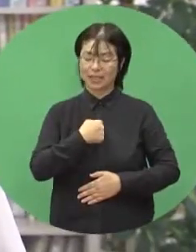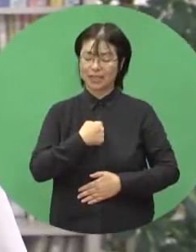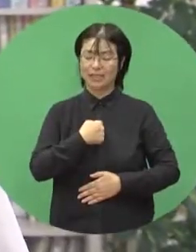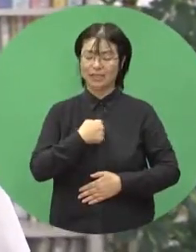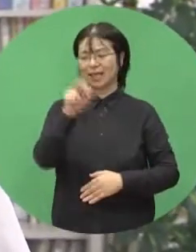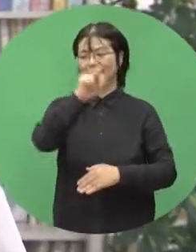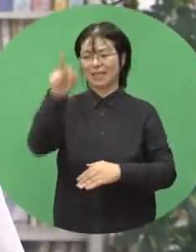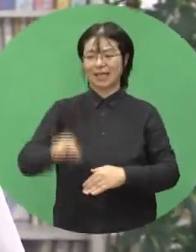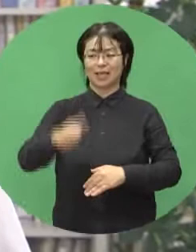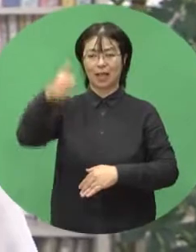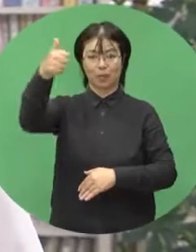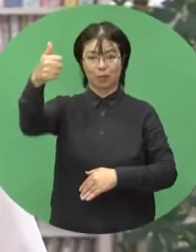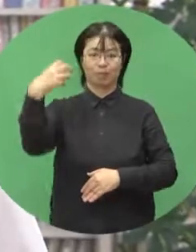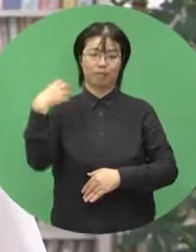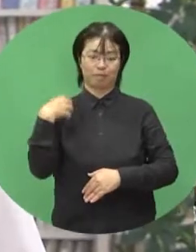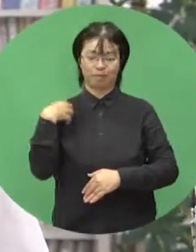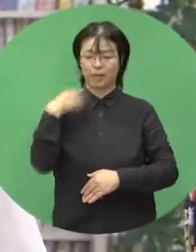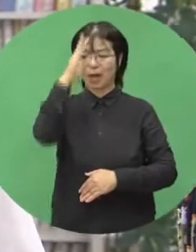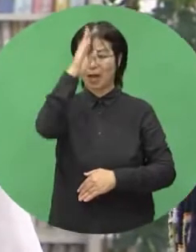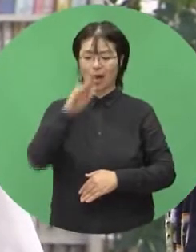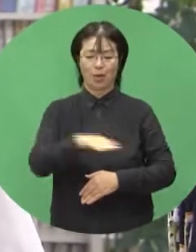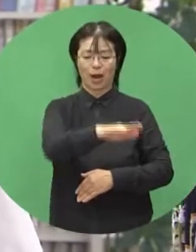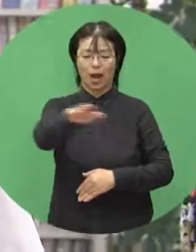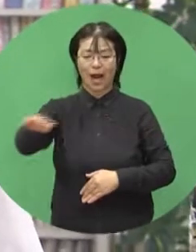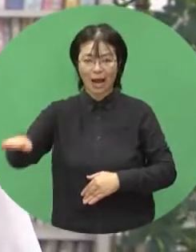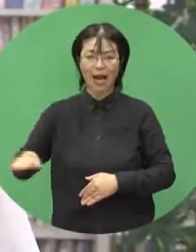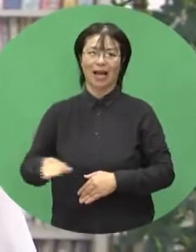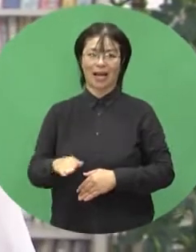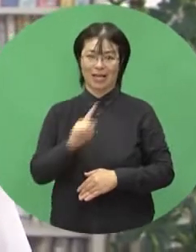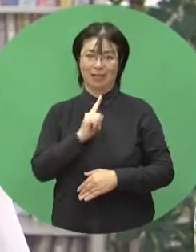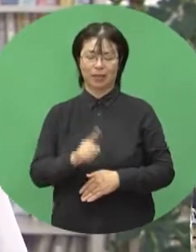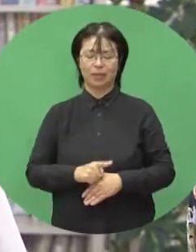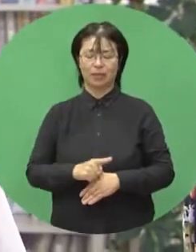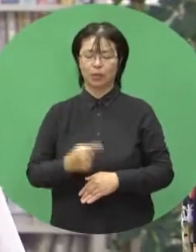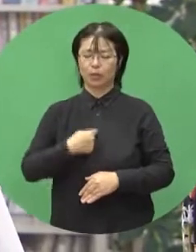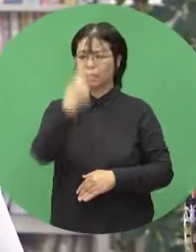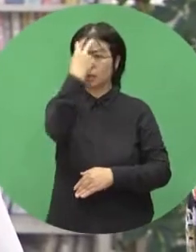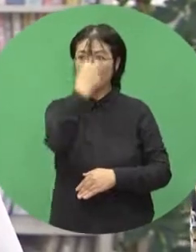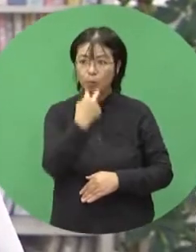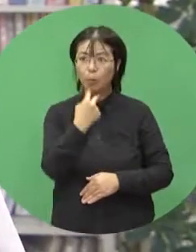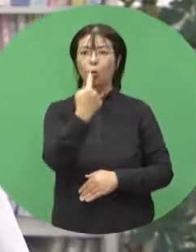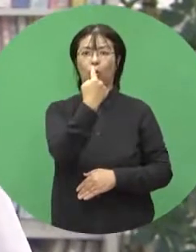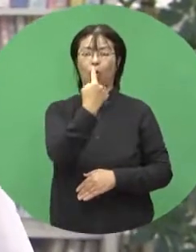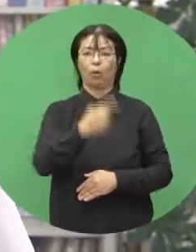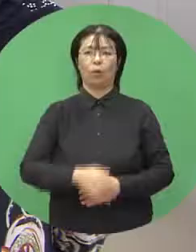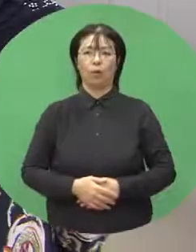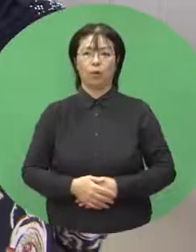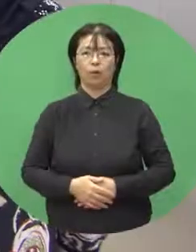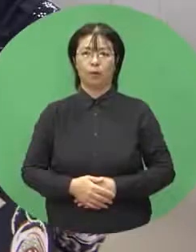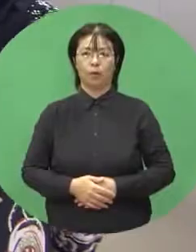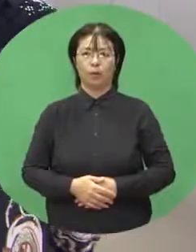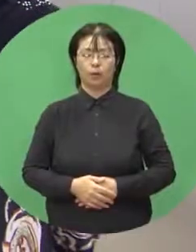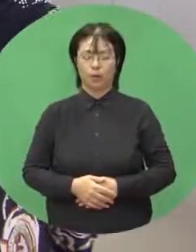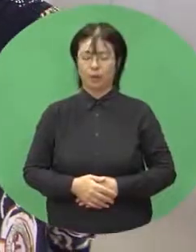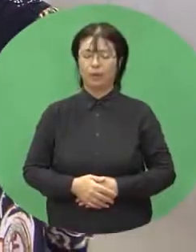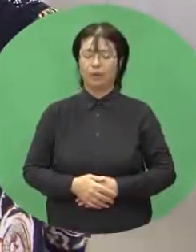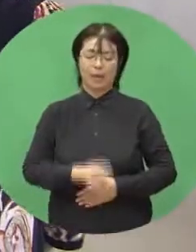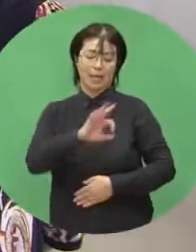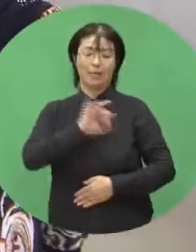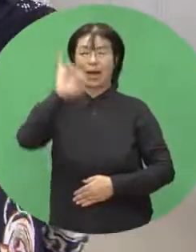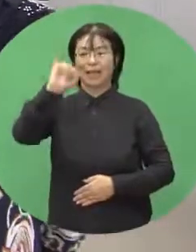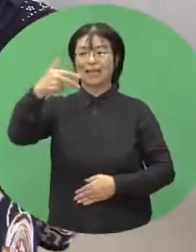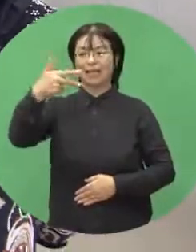当センターの所長をしています川原です。ご覧の通り私は全盲でございます。 イスラムミキと申します